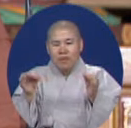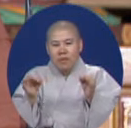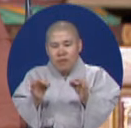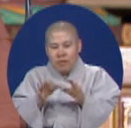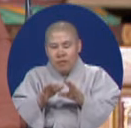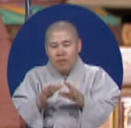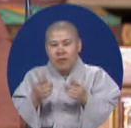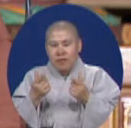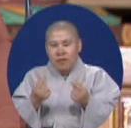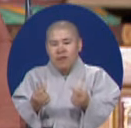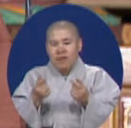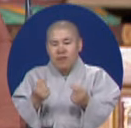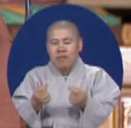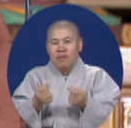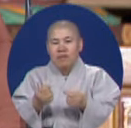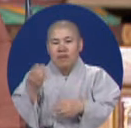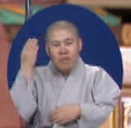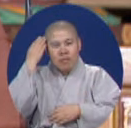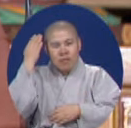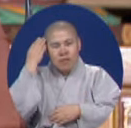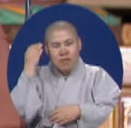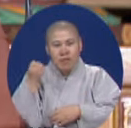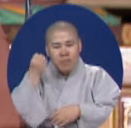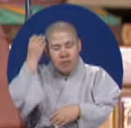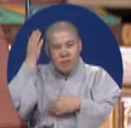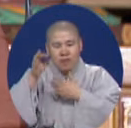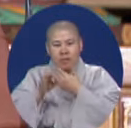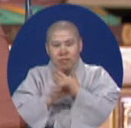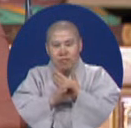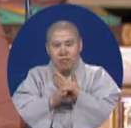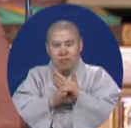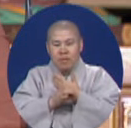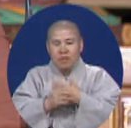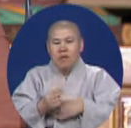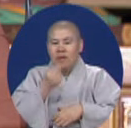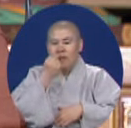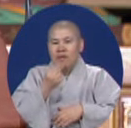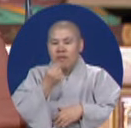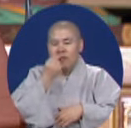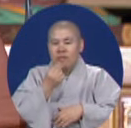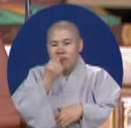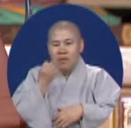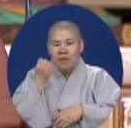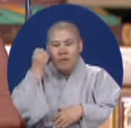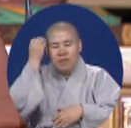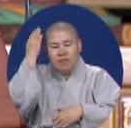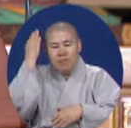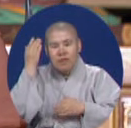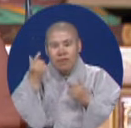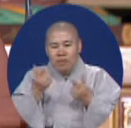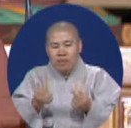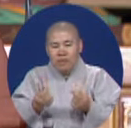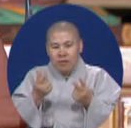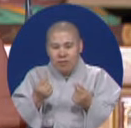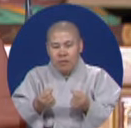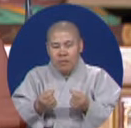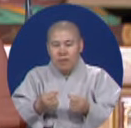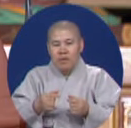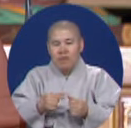수행에는 보리심을 잃어버리면 그것은 생명을 잃어버린 거나 똑같아요. 구하는 건